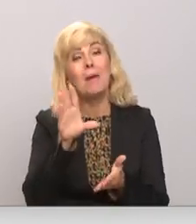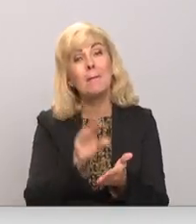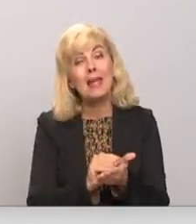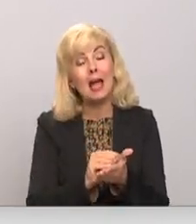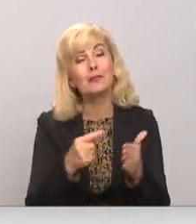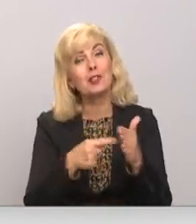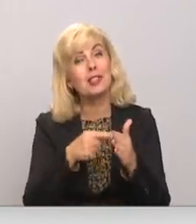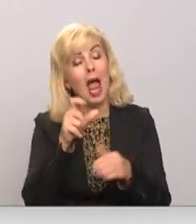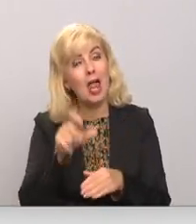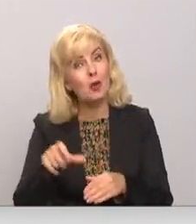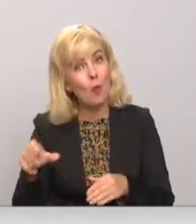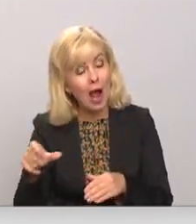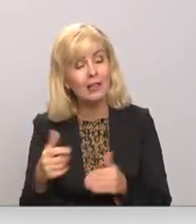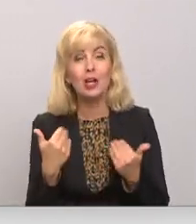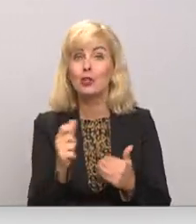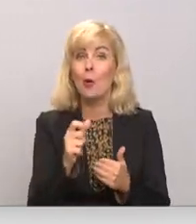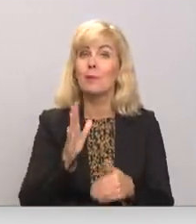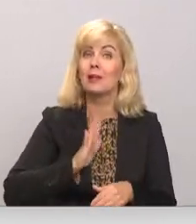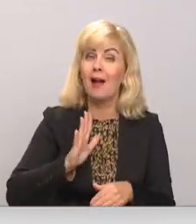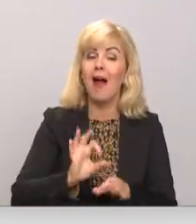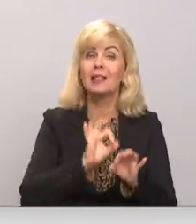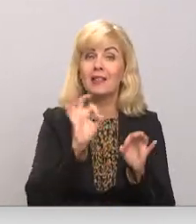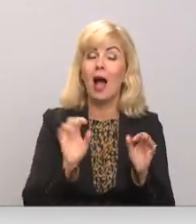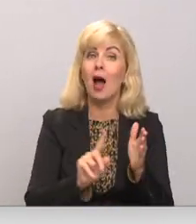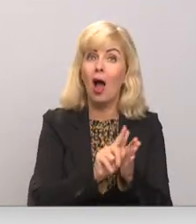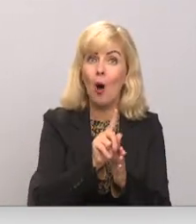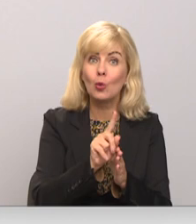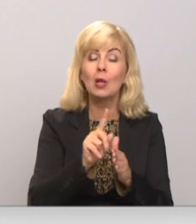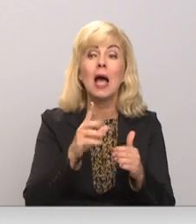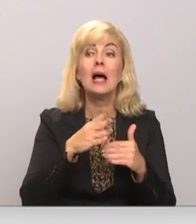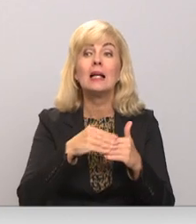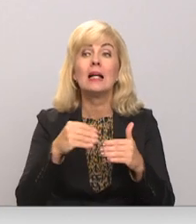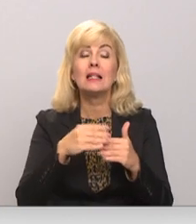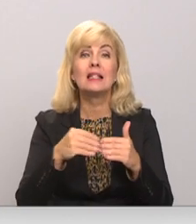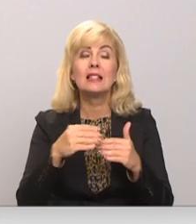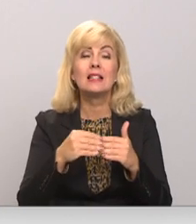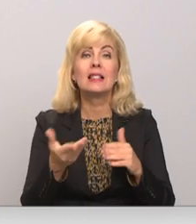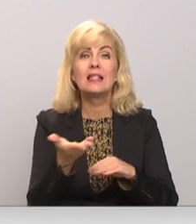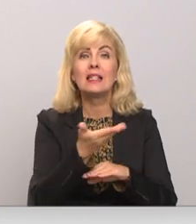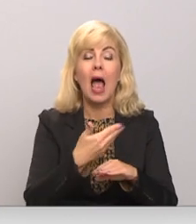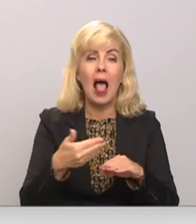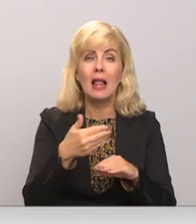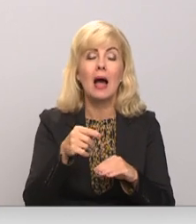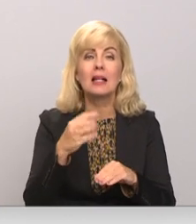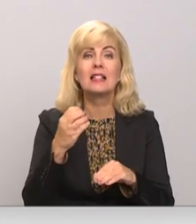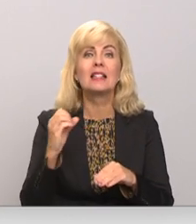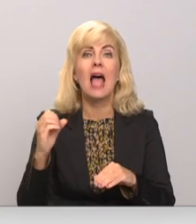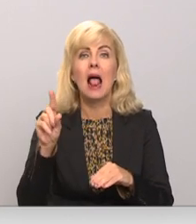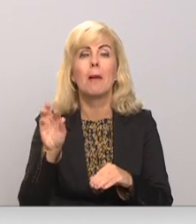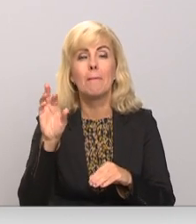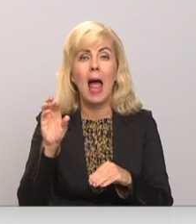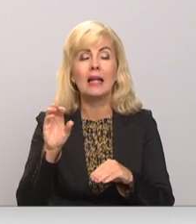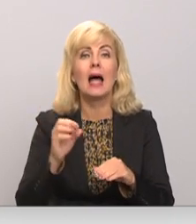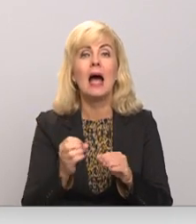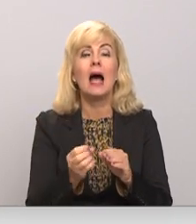Pieredzējušākie sēņotāji jau šobrīd gaida, kad sāks augt samtainā ziemene, jeb celmene, sēne, kas auga atkušņa laikā,